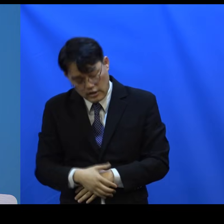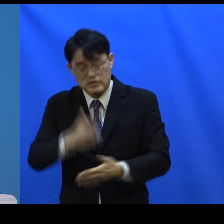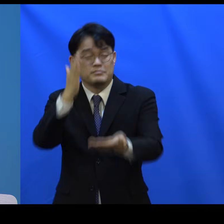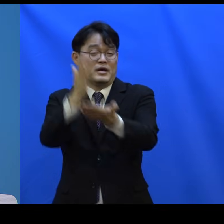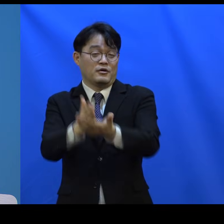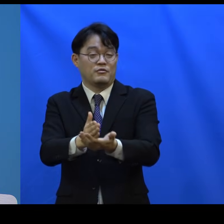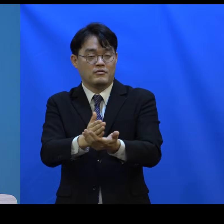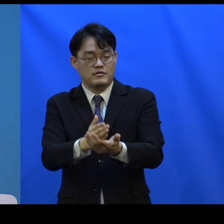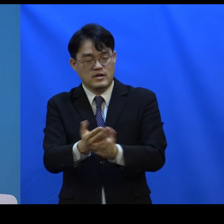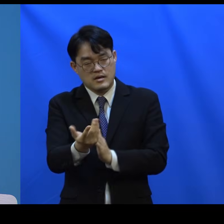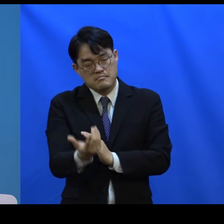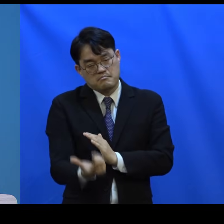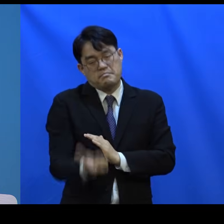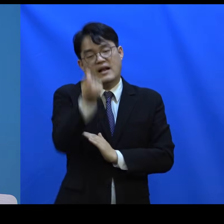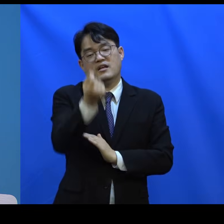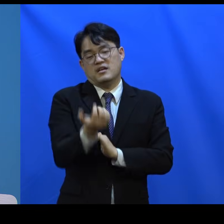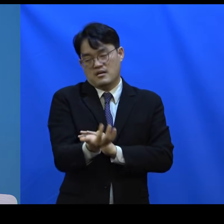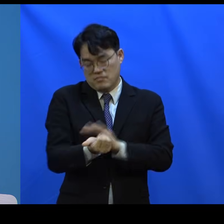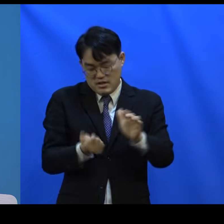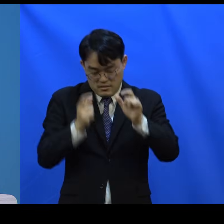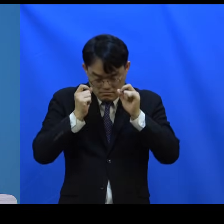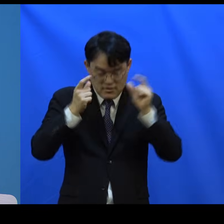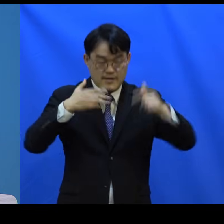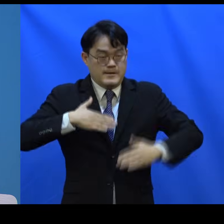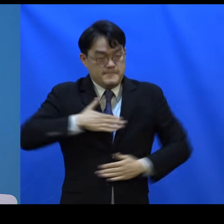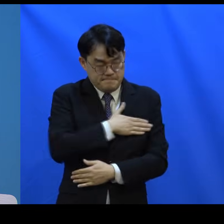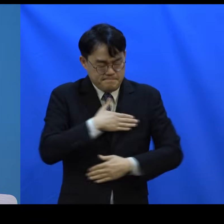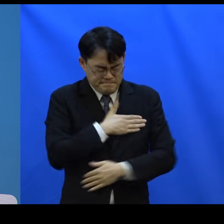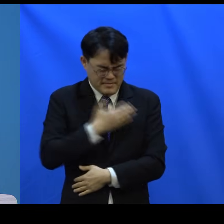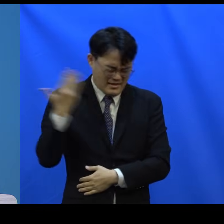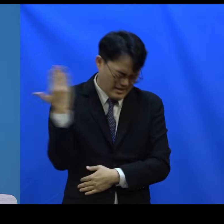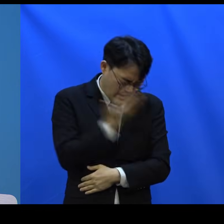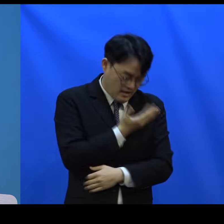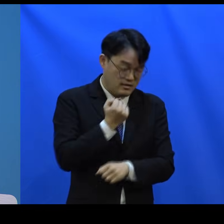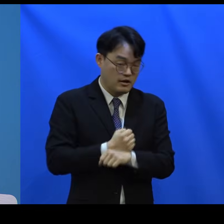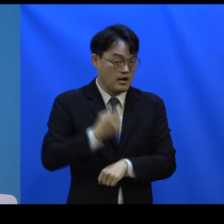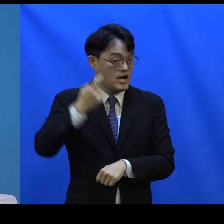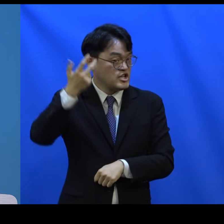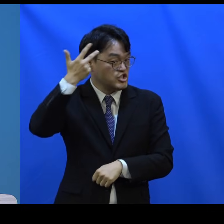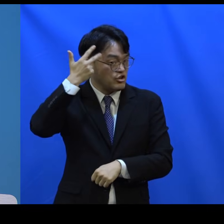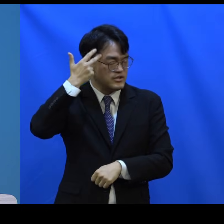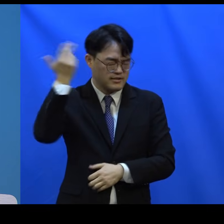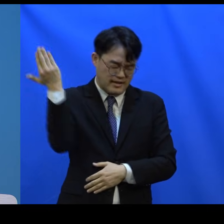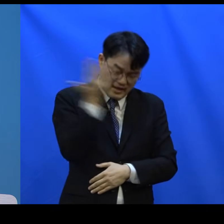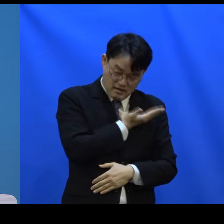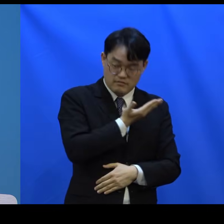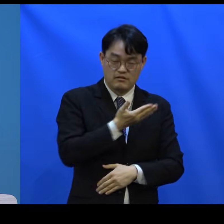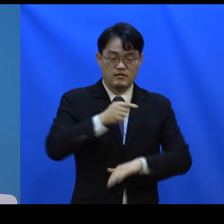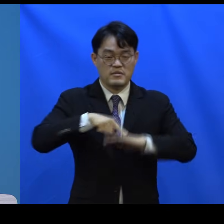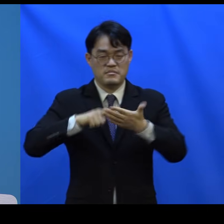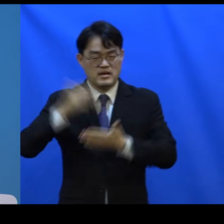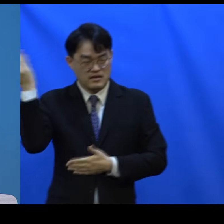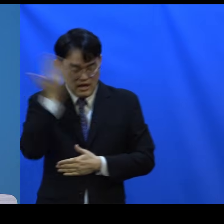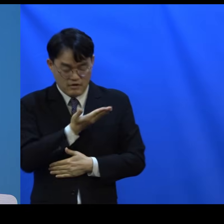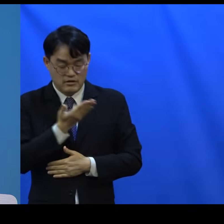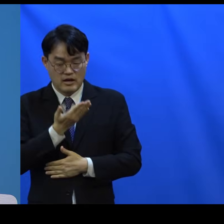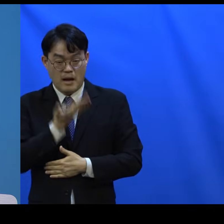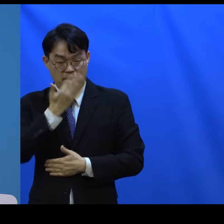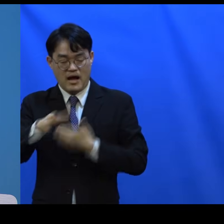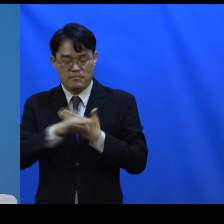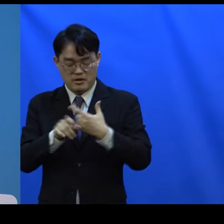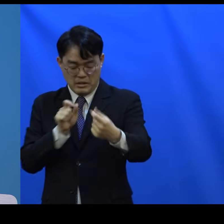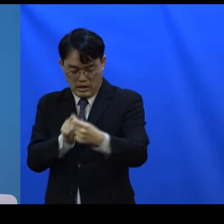늦지 않도록 준비하고 가능하면 일찍 와서 딱 앞자리 앉고,